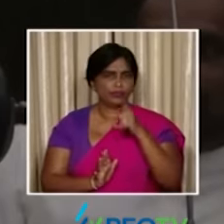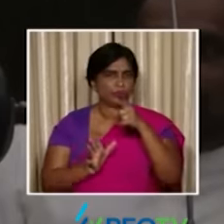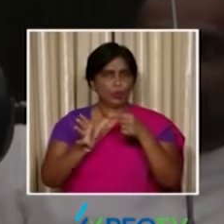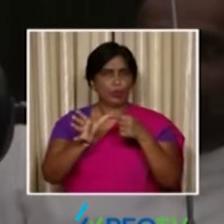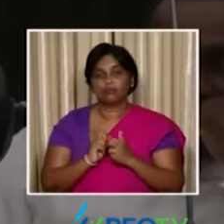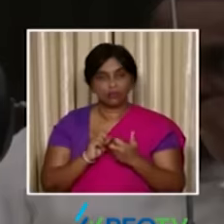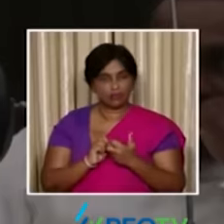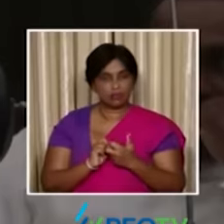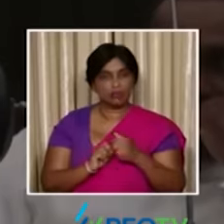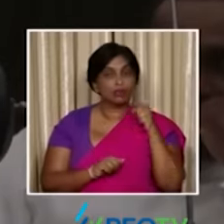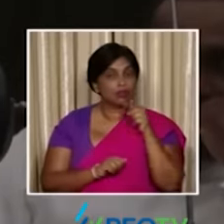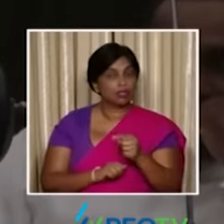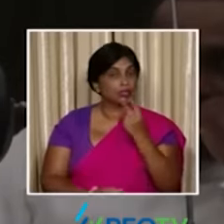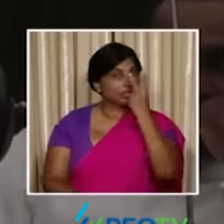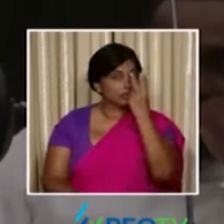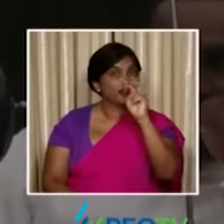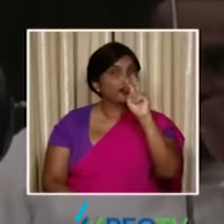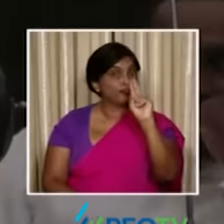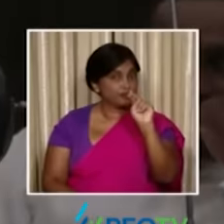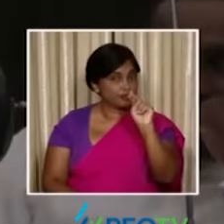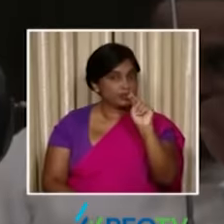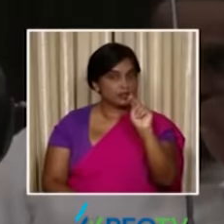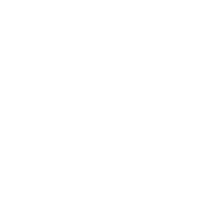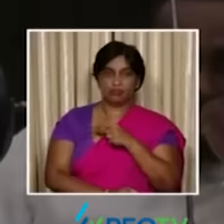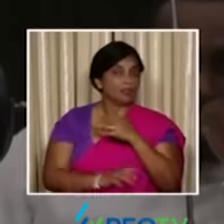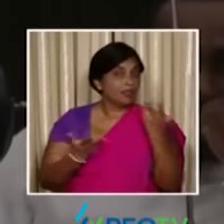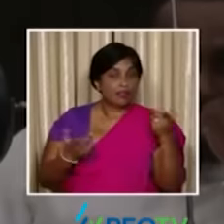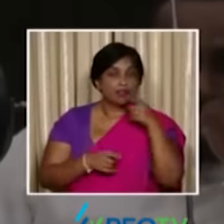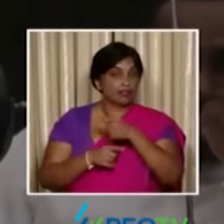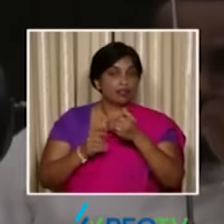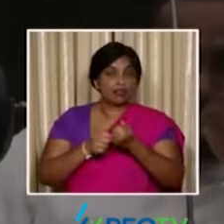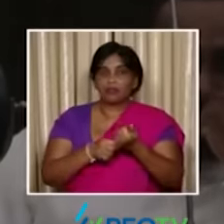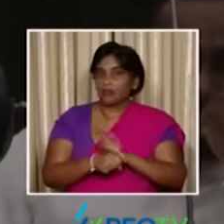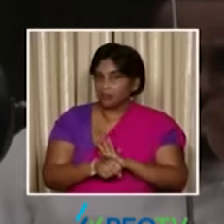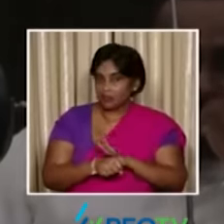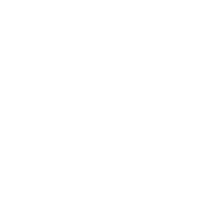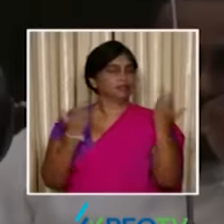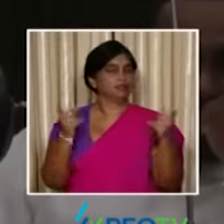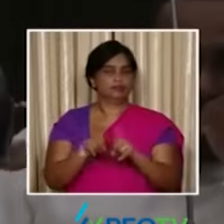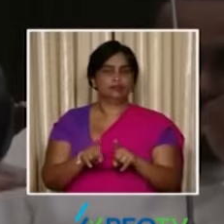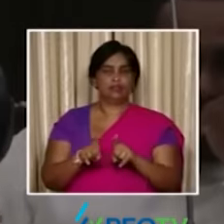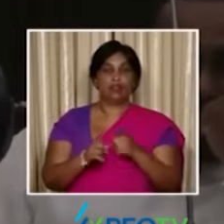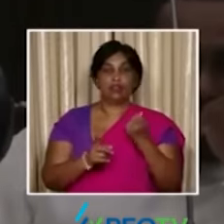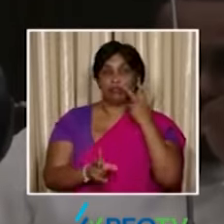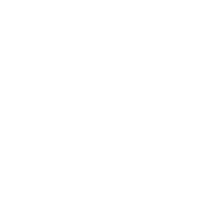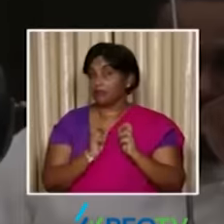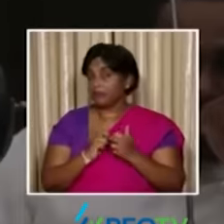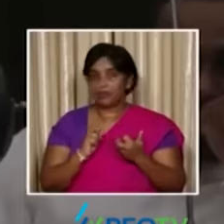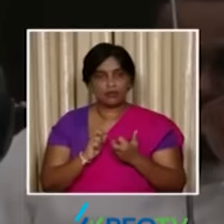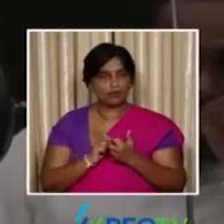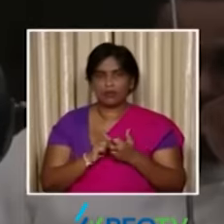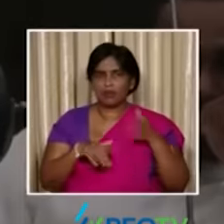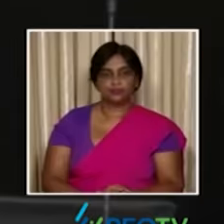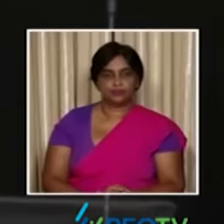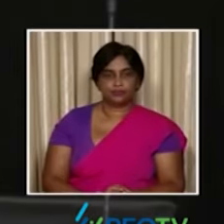උත්තරේ පිළිබඳව. මේක 2020 මුල දෙන්න තිබුණ එක. ඒ වෙනකොට කොවිඩ් වසංගතයක්වත් ආර්ථික අරමුදයක්වත්